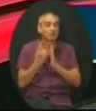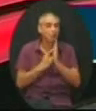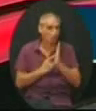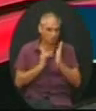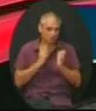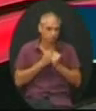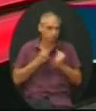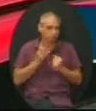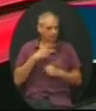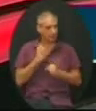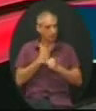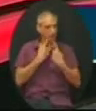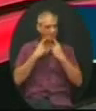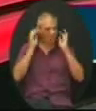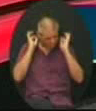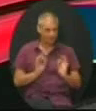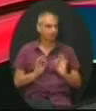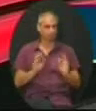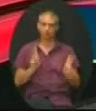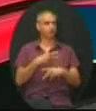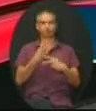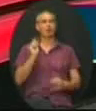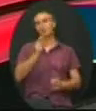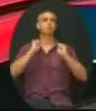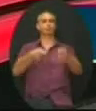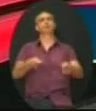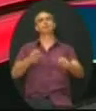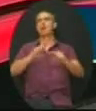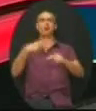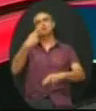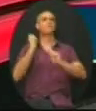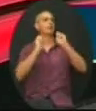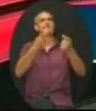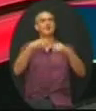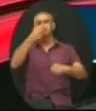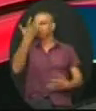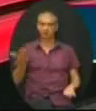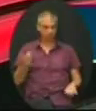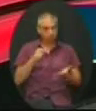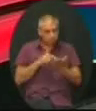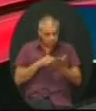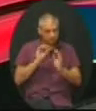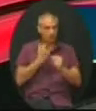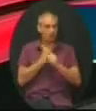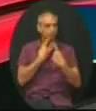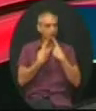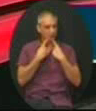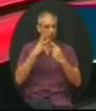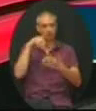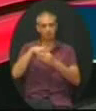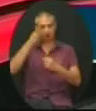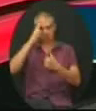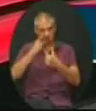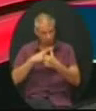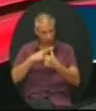טעונה מאוד שצריך לנהל בדיון אמיתי, אי אפשר לבוא, להגיש אותה, ואחרי יומיים להביא אותה לוועדת שרים. שזה צריך לנהל דיון, גם בתוך